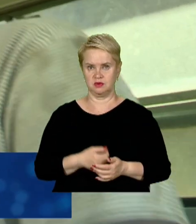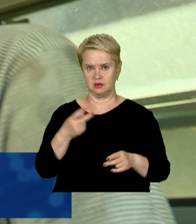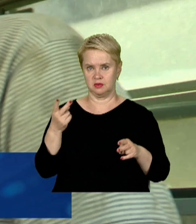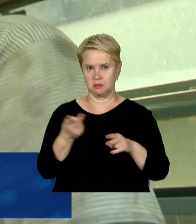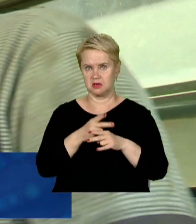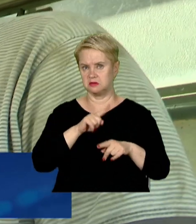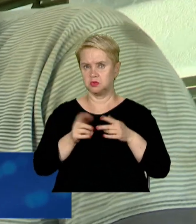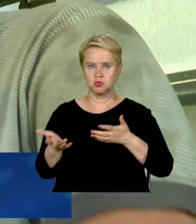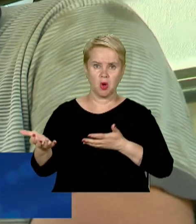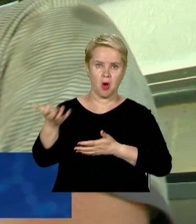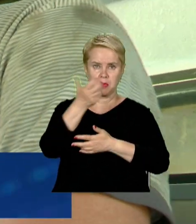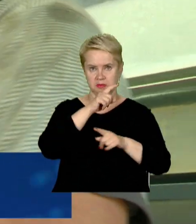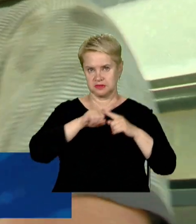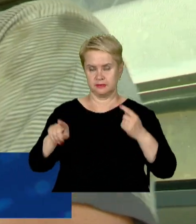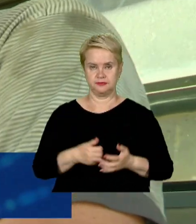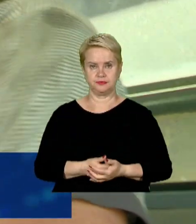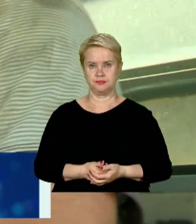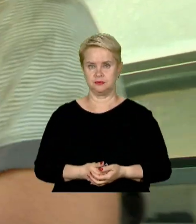все збирається,